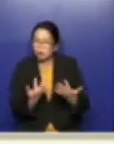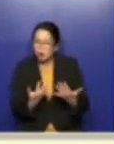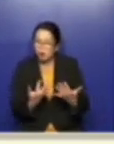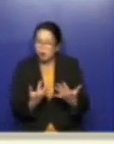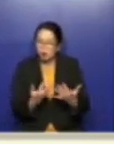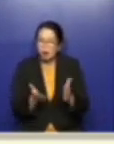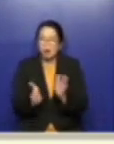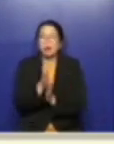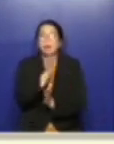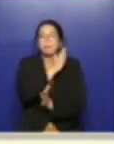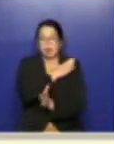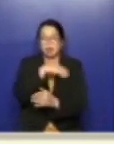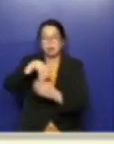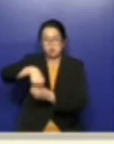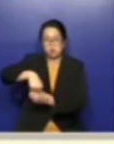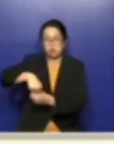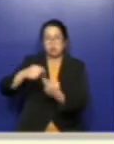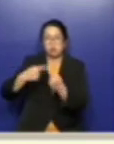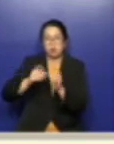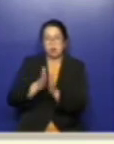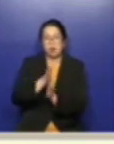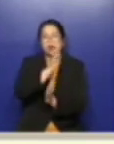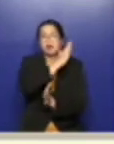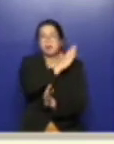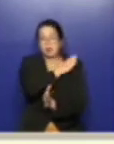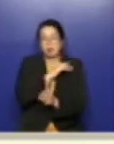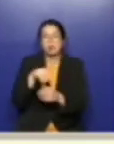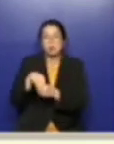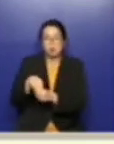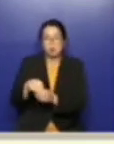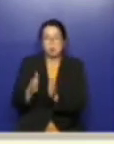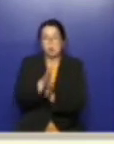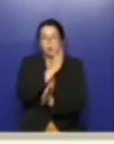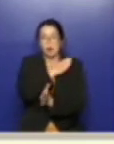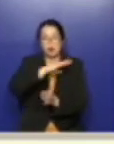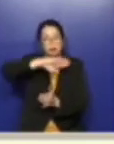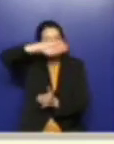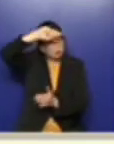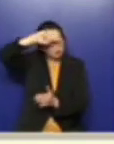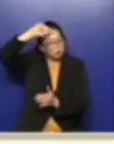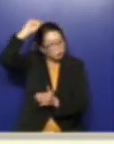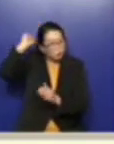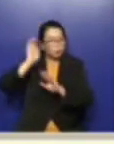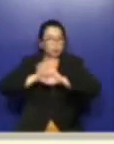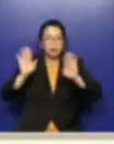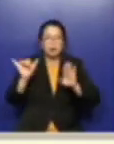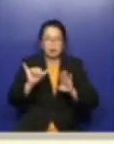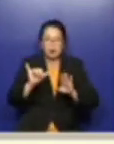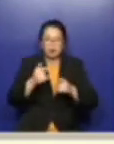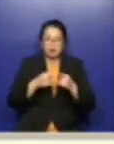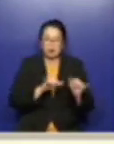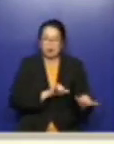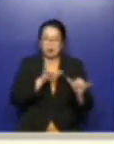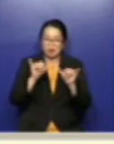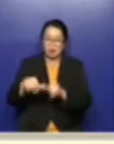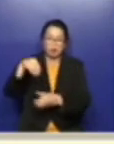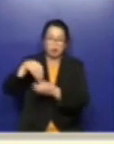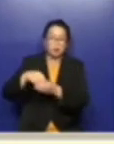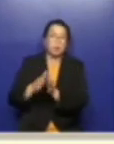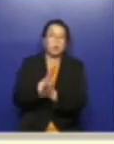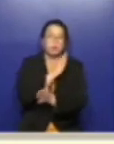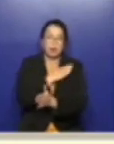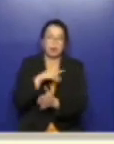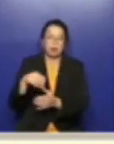ถอดจีวรท่านไม่ต้องลาสนะเพศนะครับอันนี้ก็จะเป็นการแก้ปัญหาในสิ่งที่ท่านนิยมเป็นห่วงเป็นใยขึ้นมานะครับ